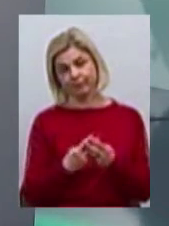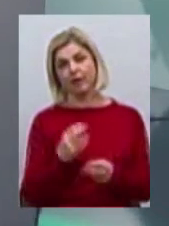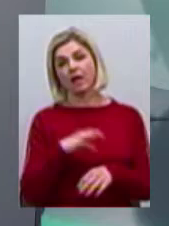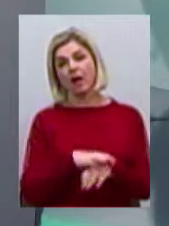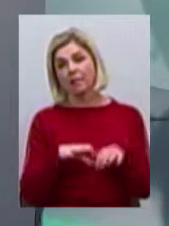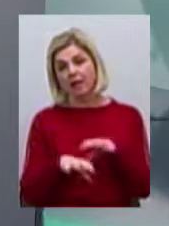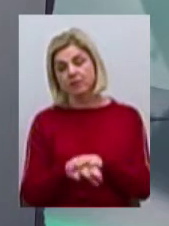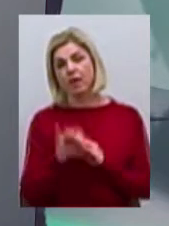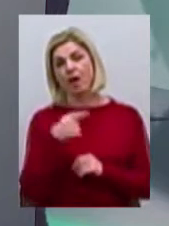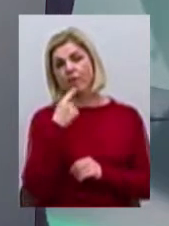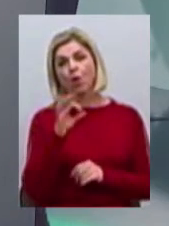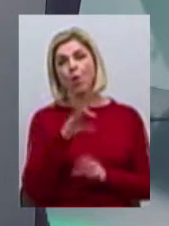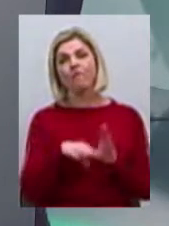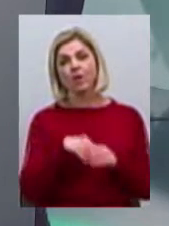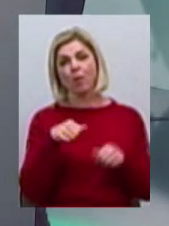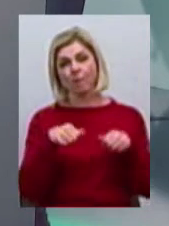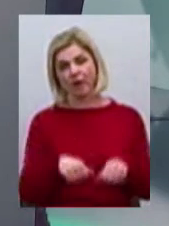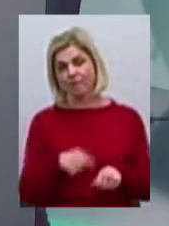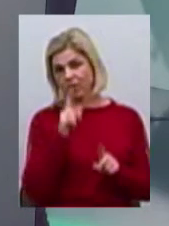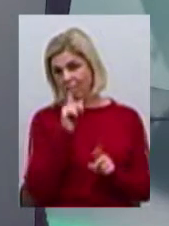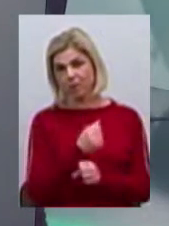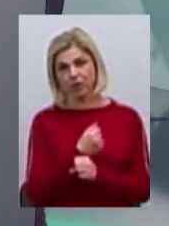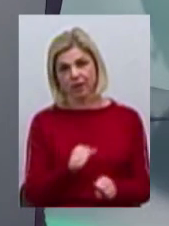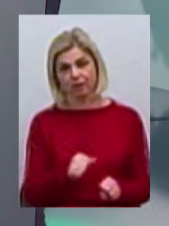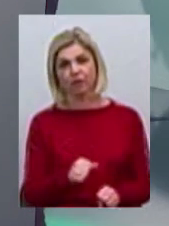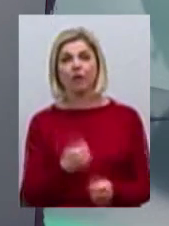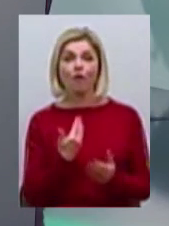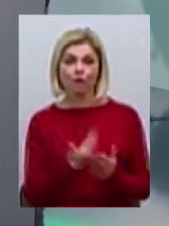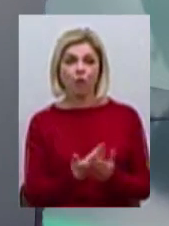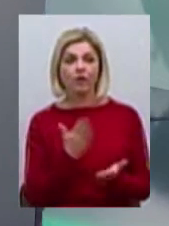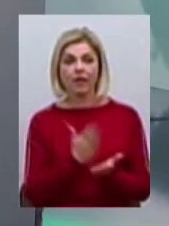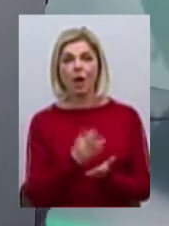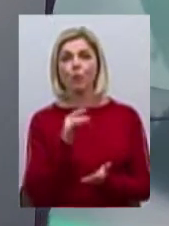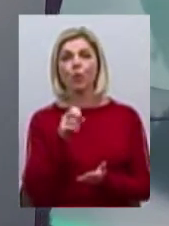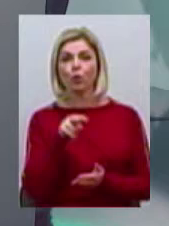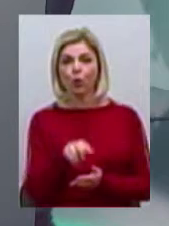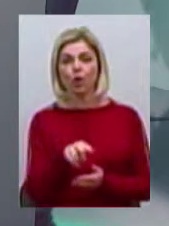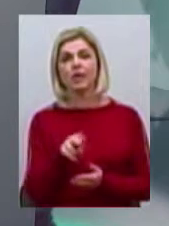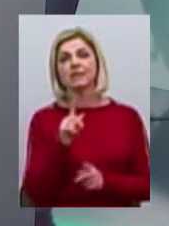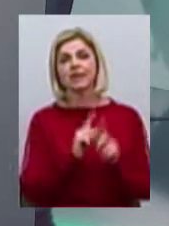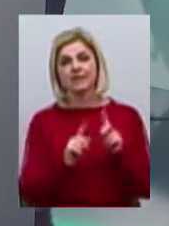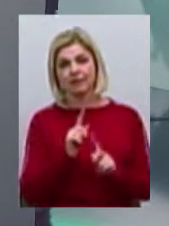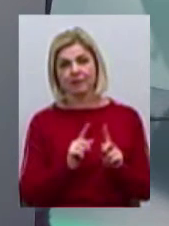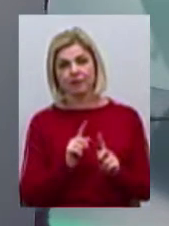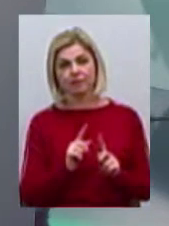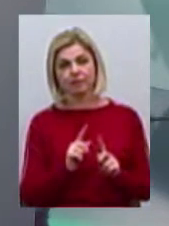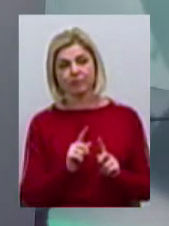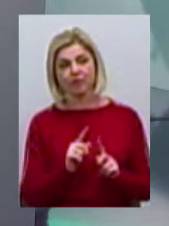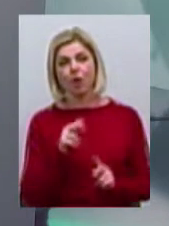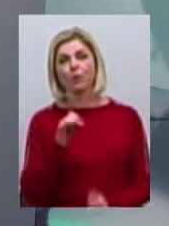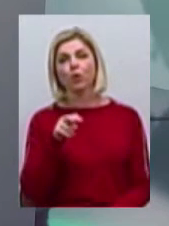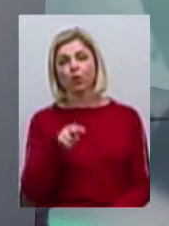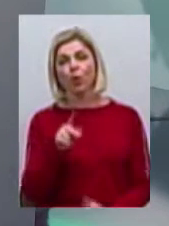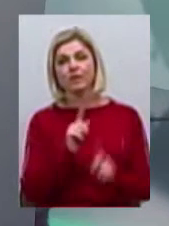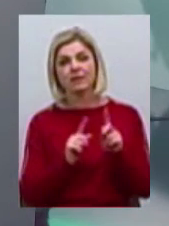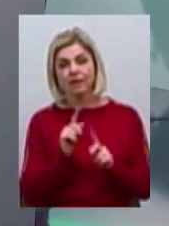говорити там про виборчі права було неможливо. От. Ось у нас є протоколи такі засідань. Протоколи